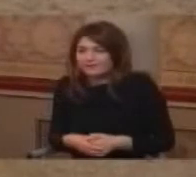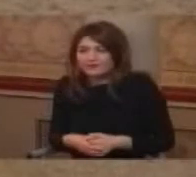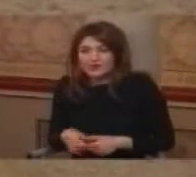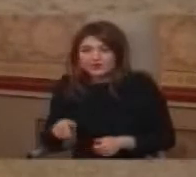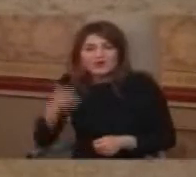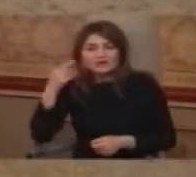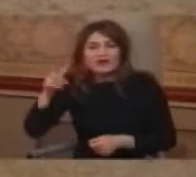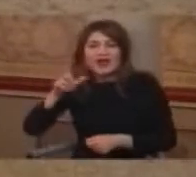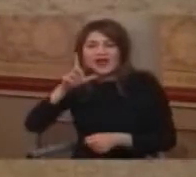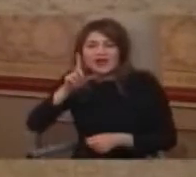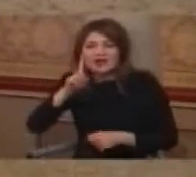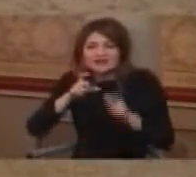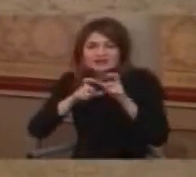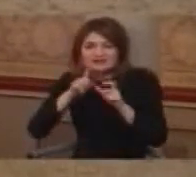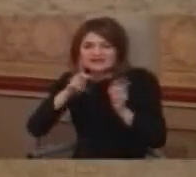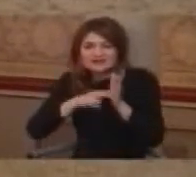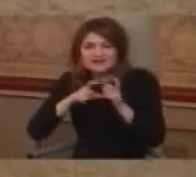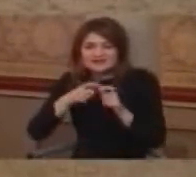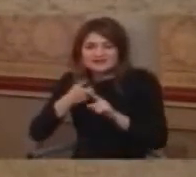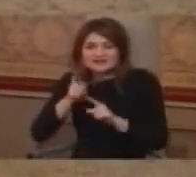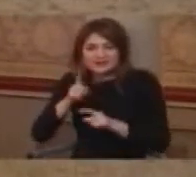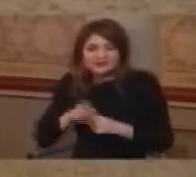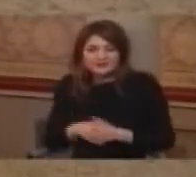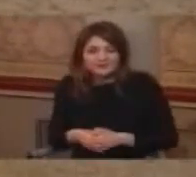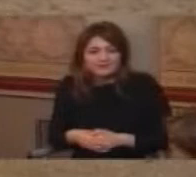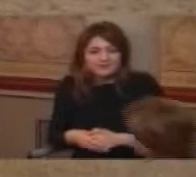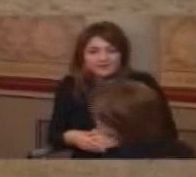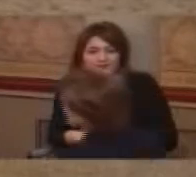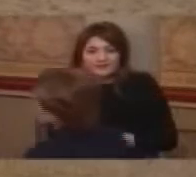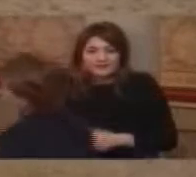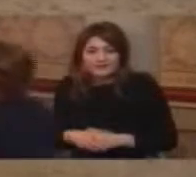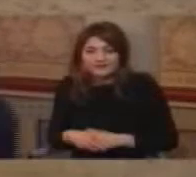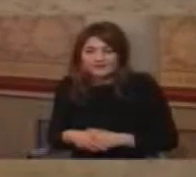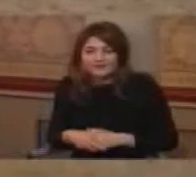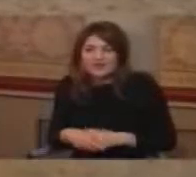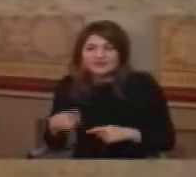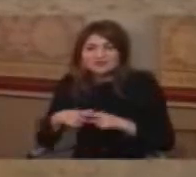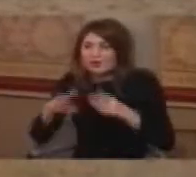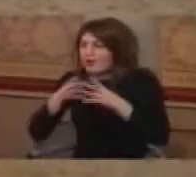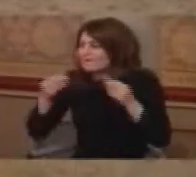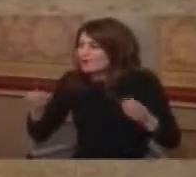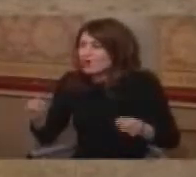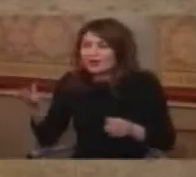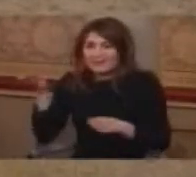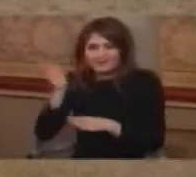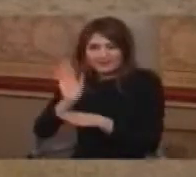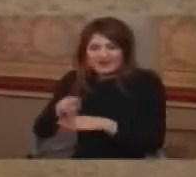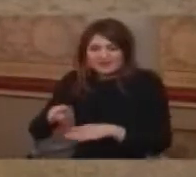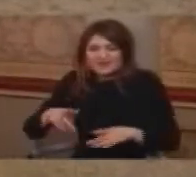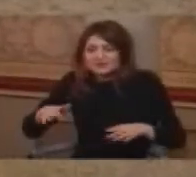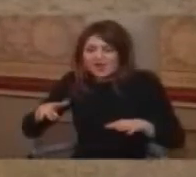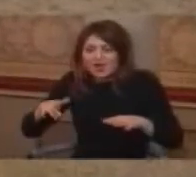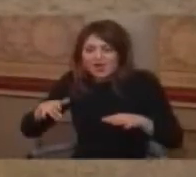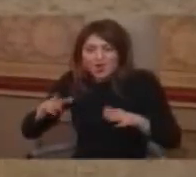bili smo u Lisinskom. Bili smo u Lisinskom zato jer mnogi predstavnici udruga, ljudi koji su